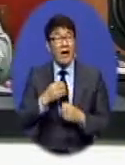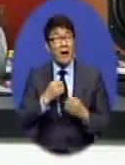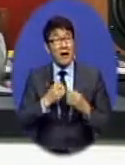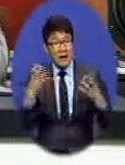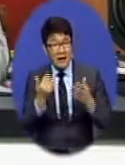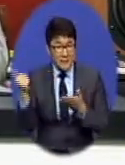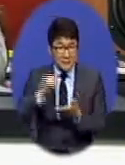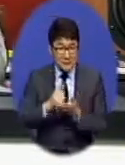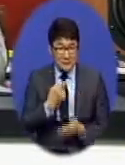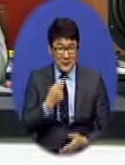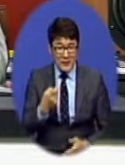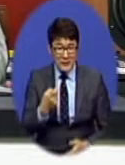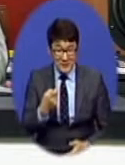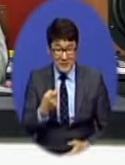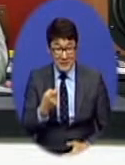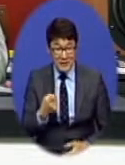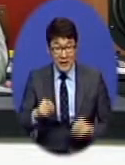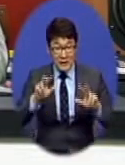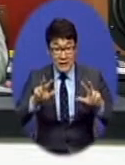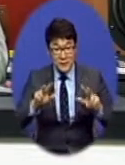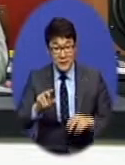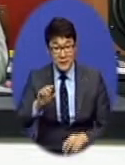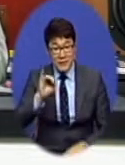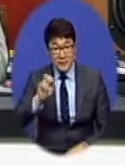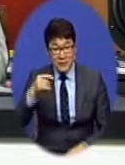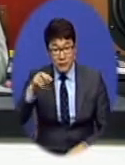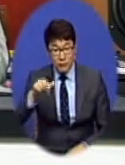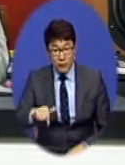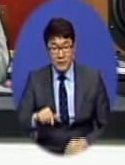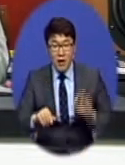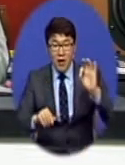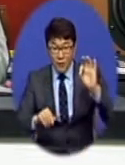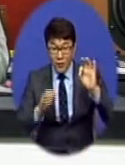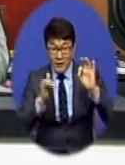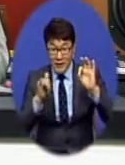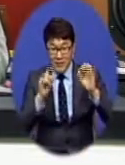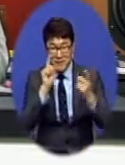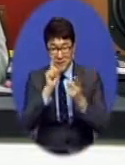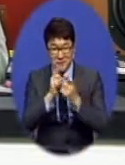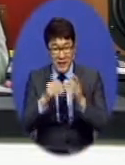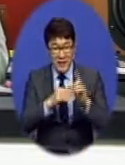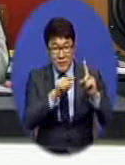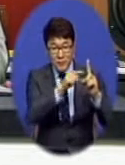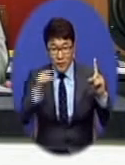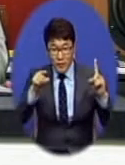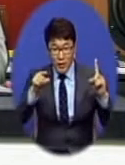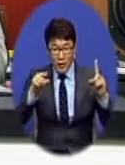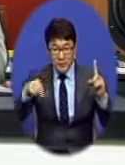자, 어떻게 지금 이미숙님까지 10번째 참여자를 만나봤습니다. 네. 자,